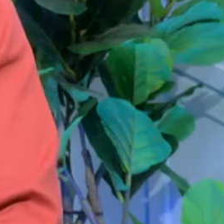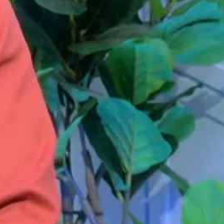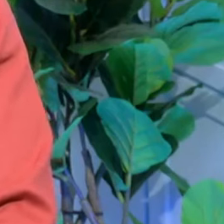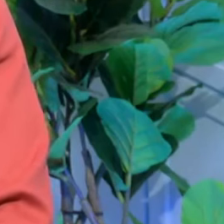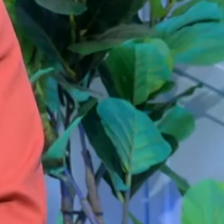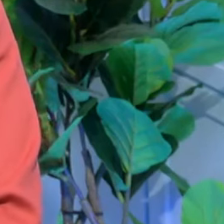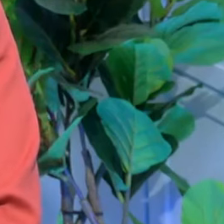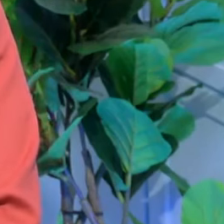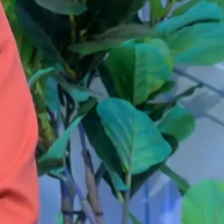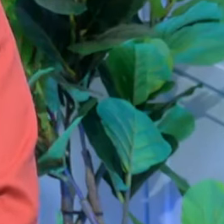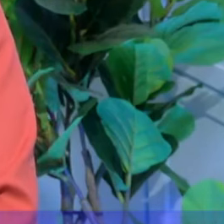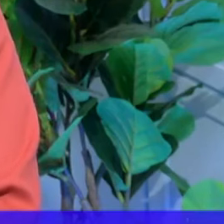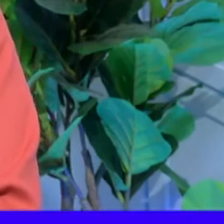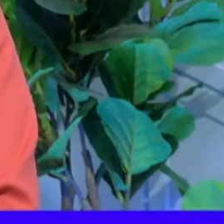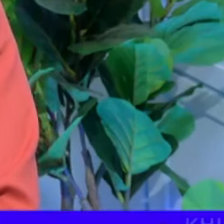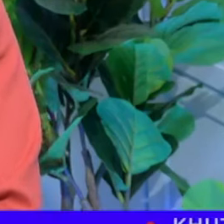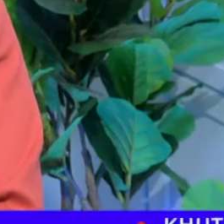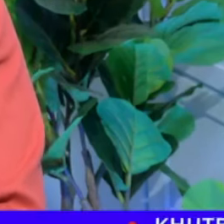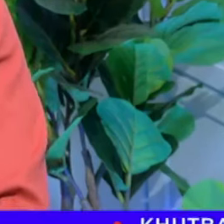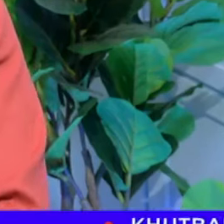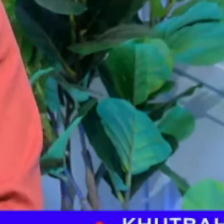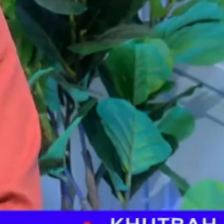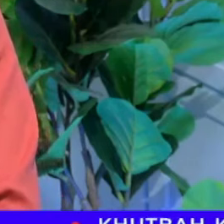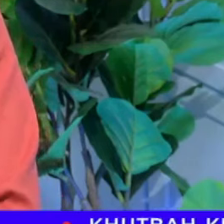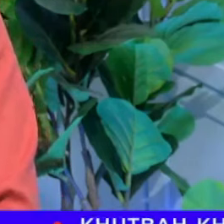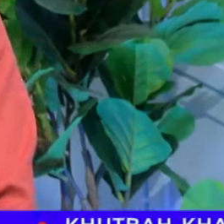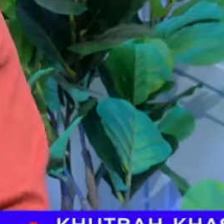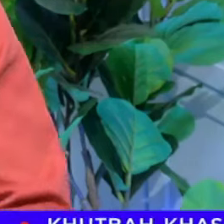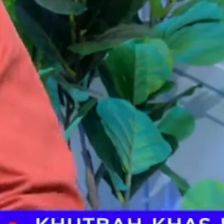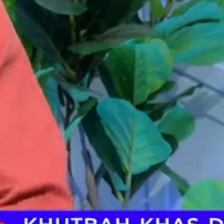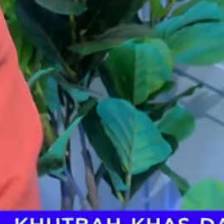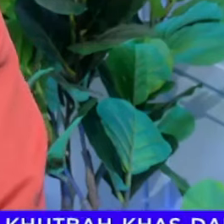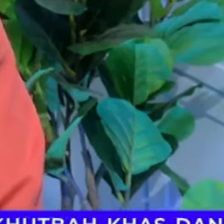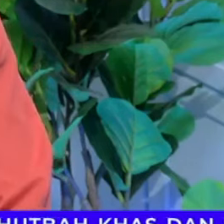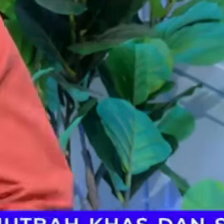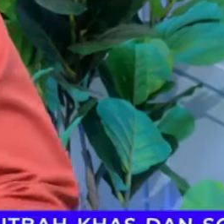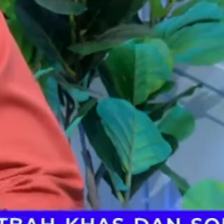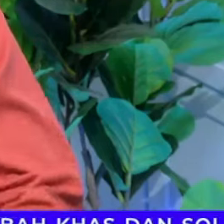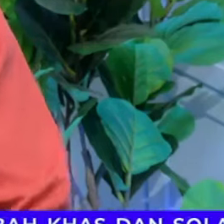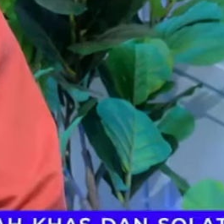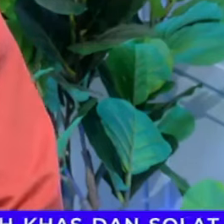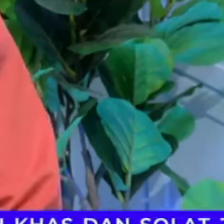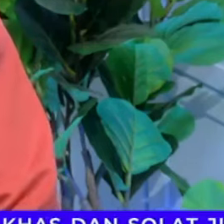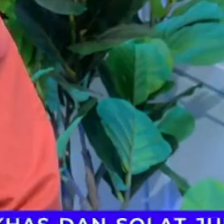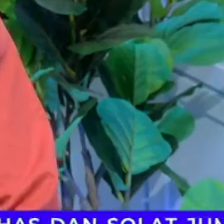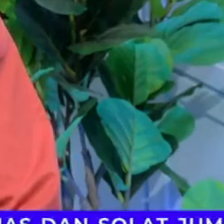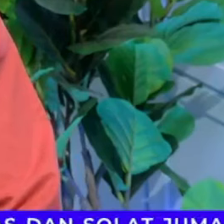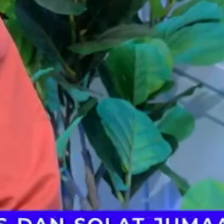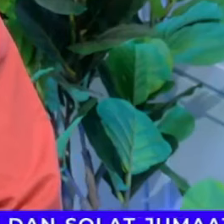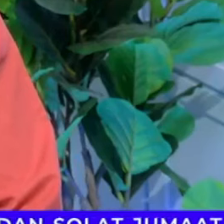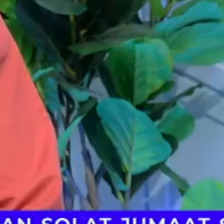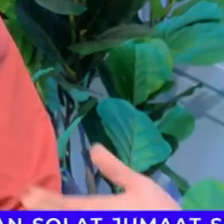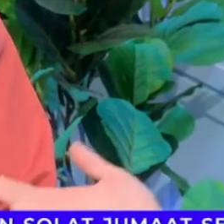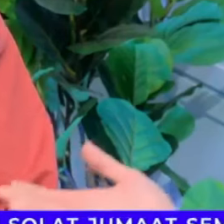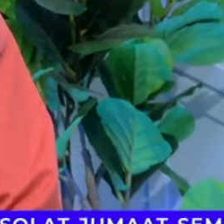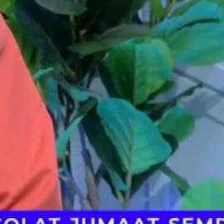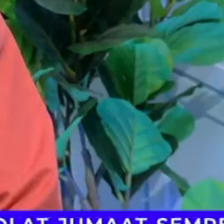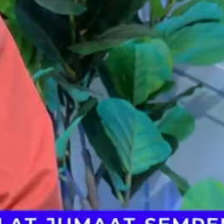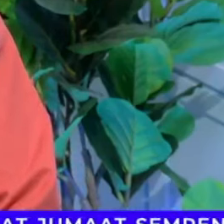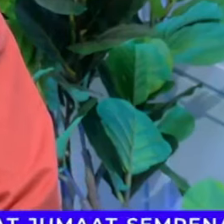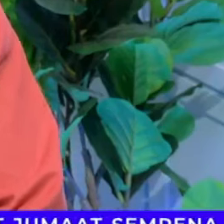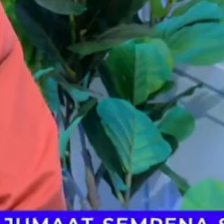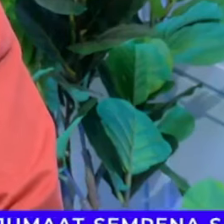warahmatullahi wabarakatuh, sidang penonton yang dirahmati Allah Subhanahu wa taala sekalian. Terima kasih, Ustaz Jalan, ya. Handsome. Cakap lagi bergaya. Saya